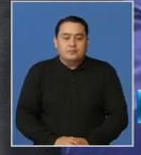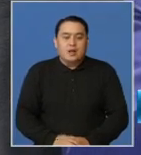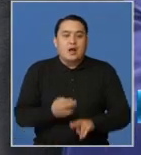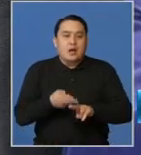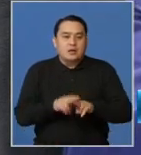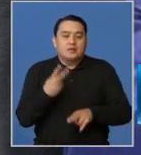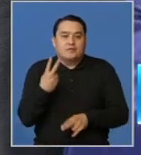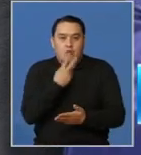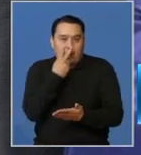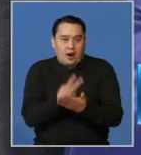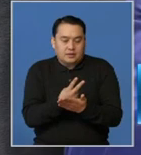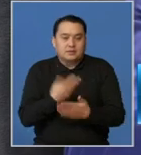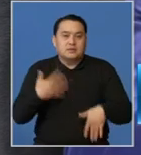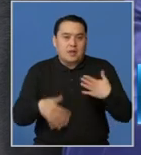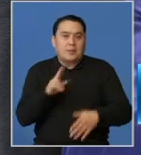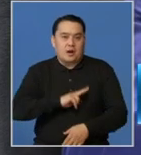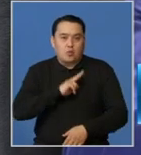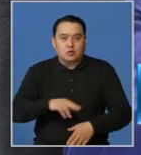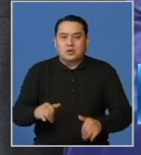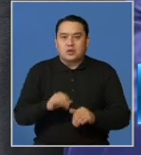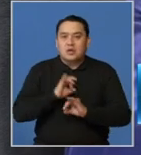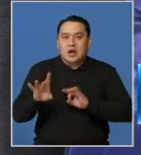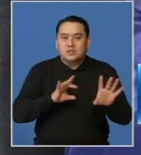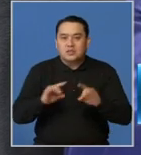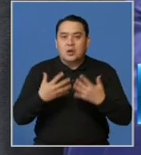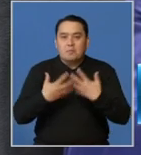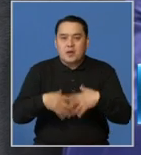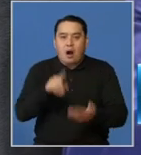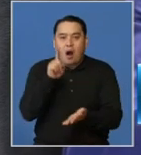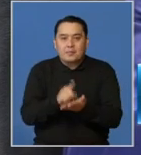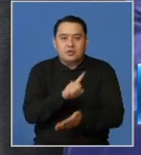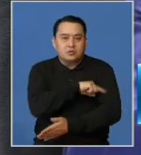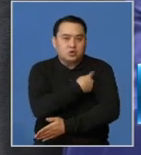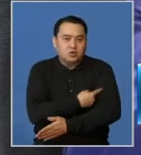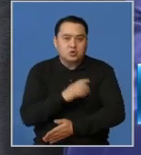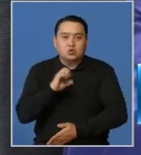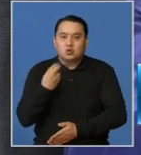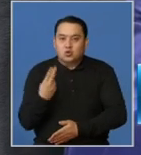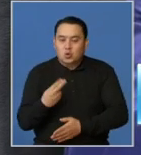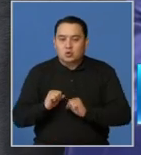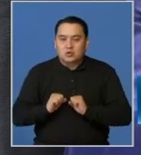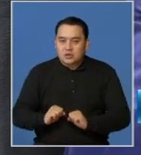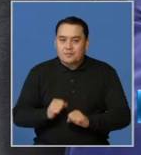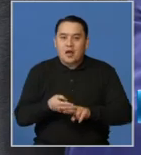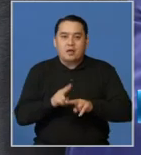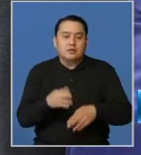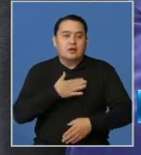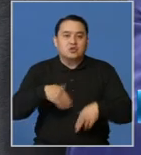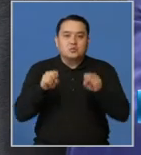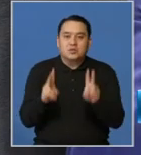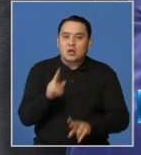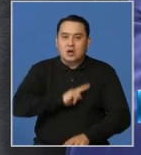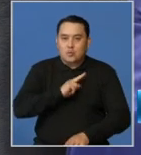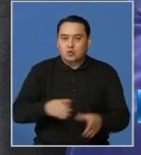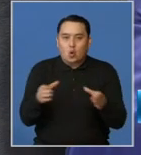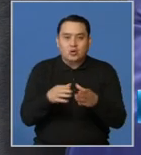Помимо этих двух показателей, слабо идет работа по разъяснению механизма обязательного социального медицинского страхования. Наша специальная